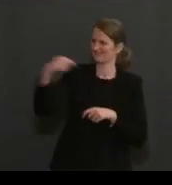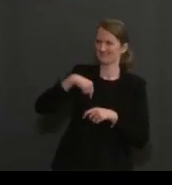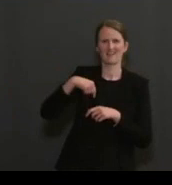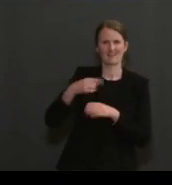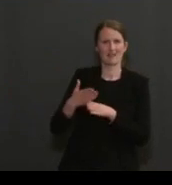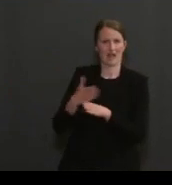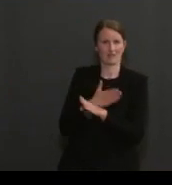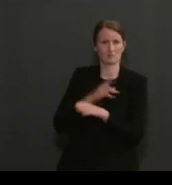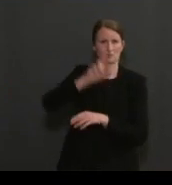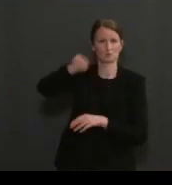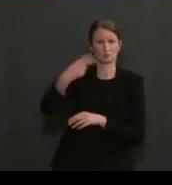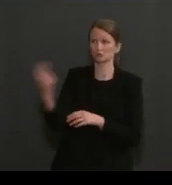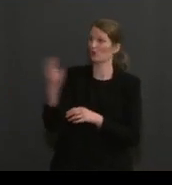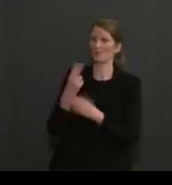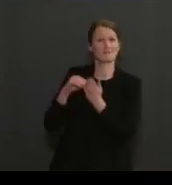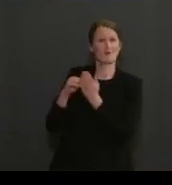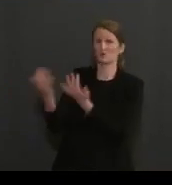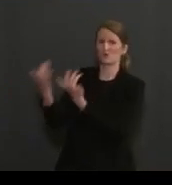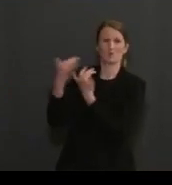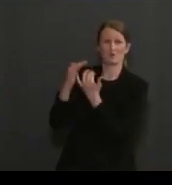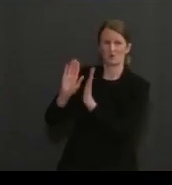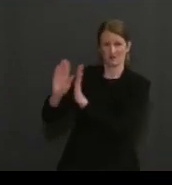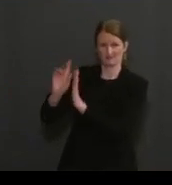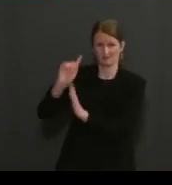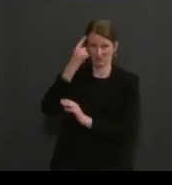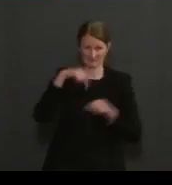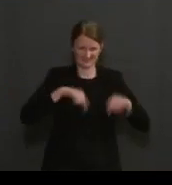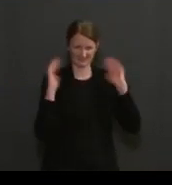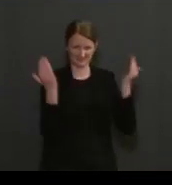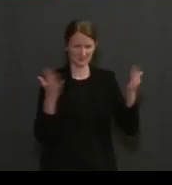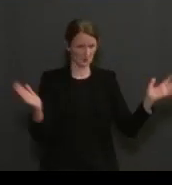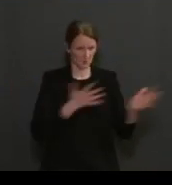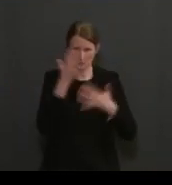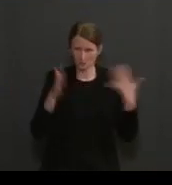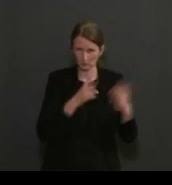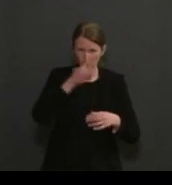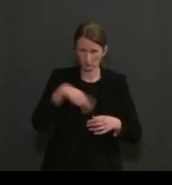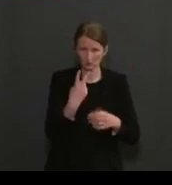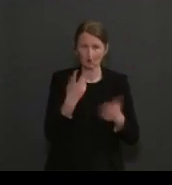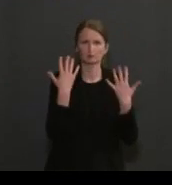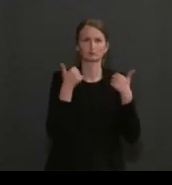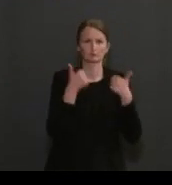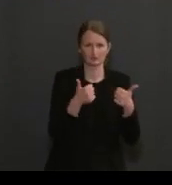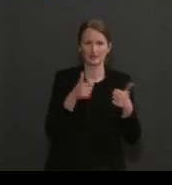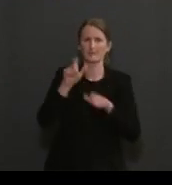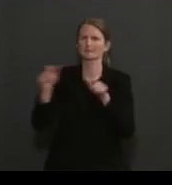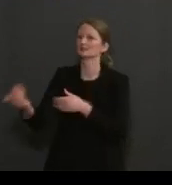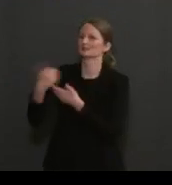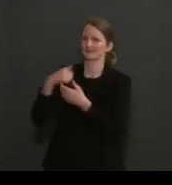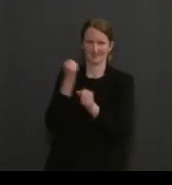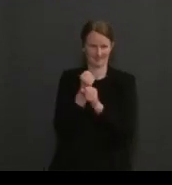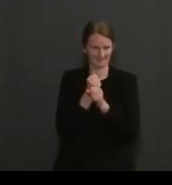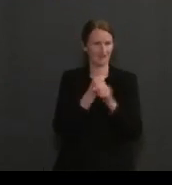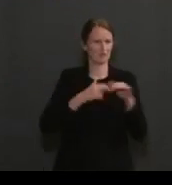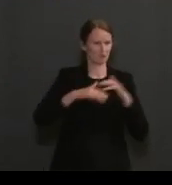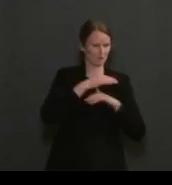en question et faites-les encore tourner pendant 2 heures après de manière à avoir évacué au maximum l'air potentiellement